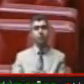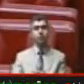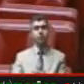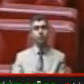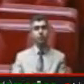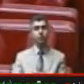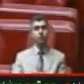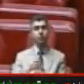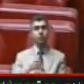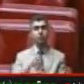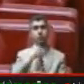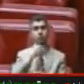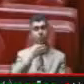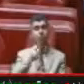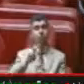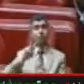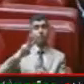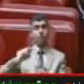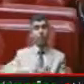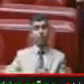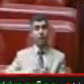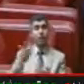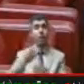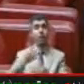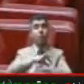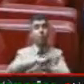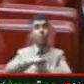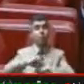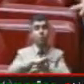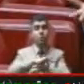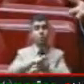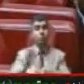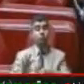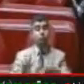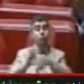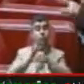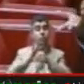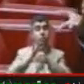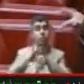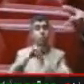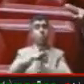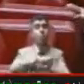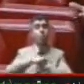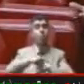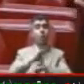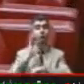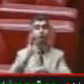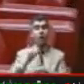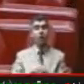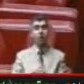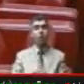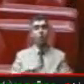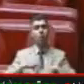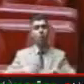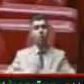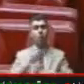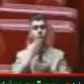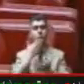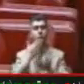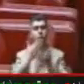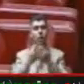كيف للإدارة أن تؤسس للتعاقد بين الموظف والإدارة؟ شكرا سيد